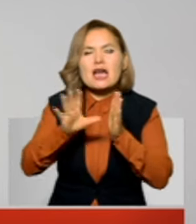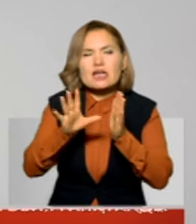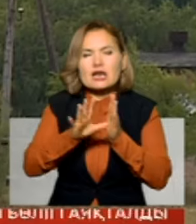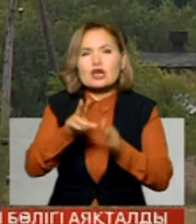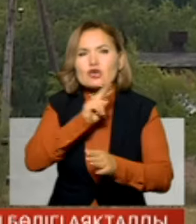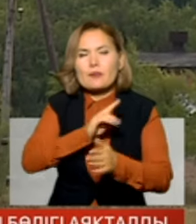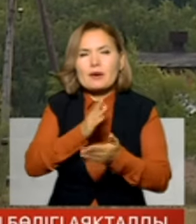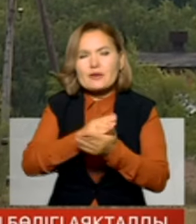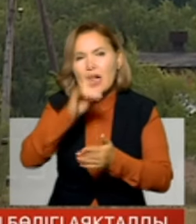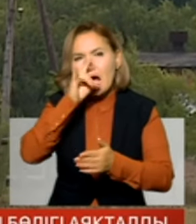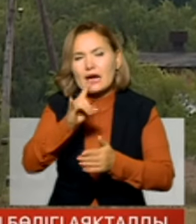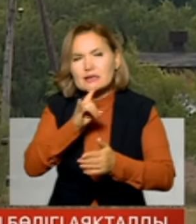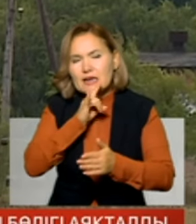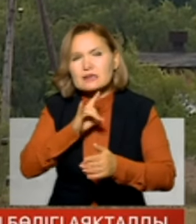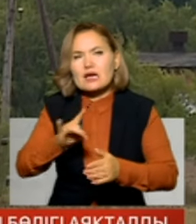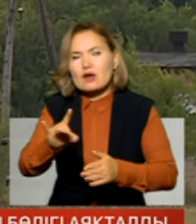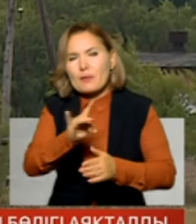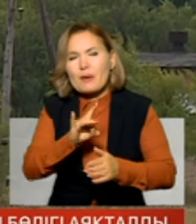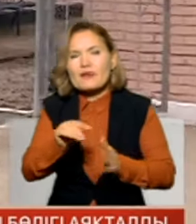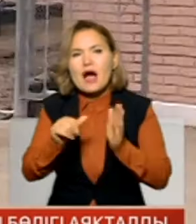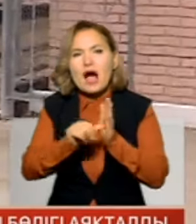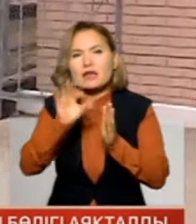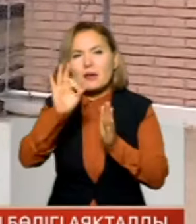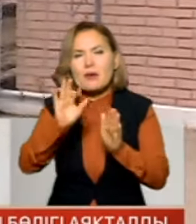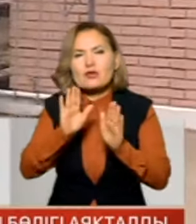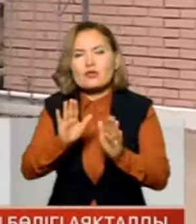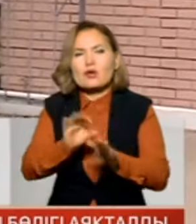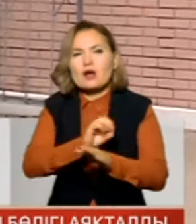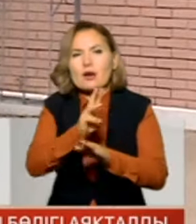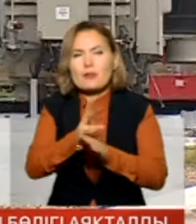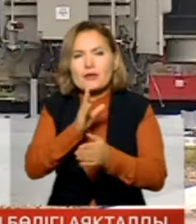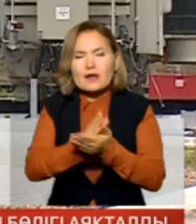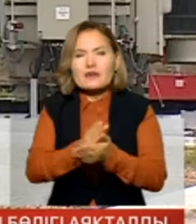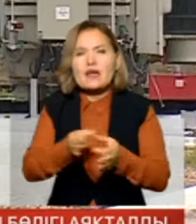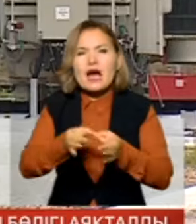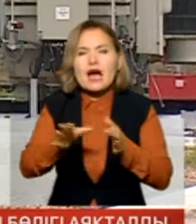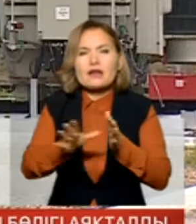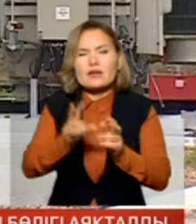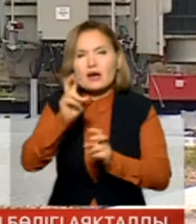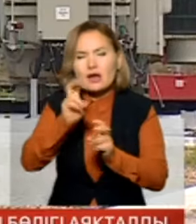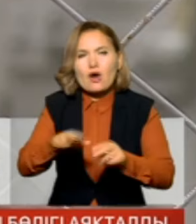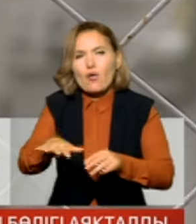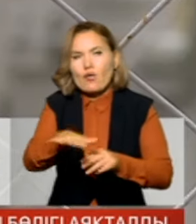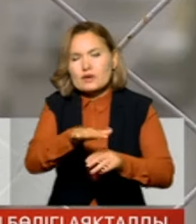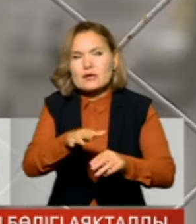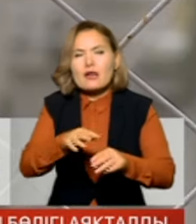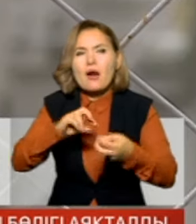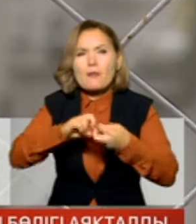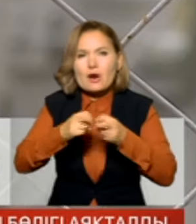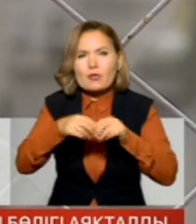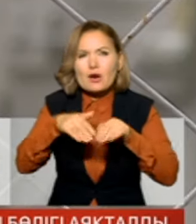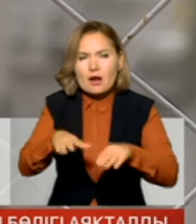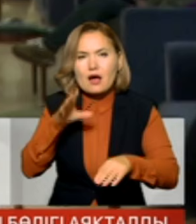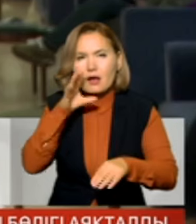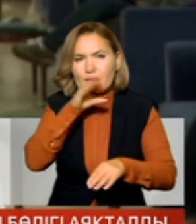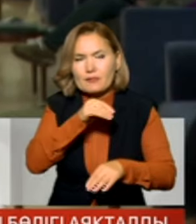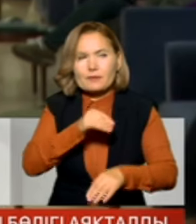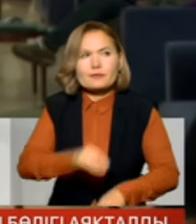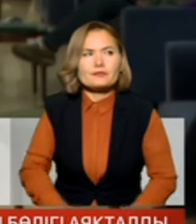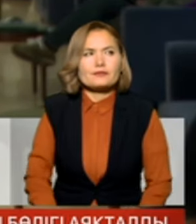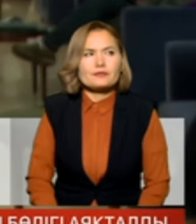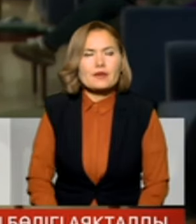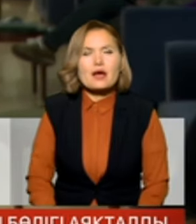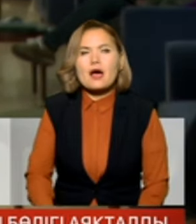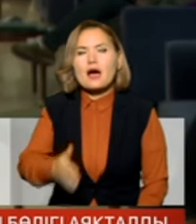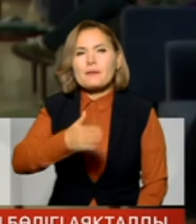бұлар елдегі электр энергиясының тек 6% ғана өндіріп отыр. Ал атом электр станциясы осы олқылықтың орнын жабады дейді мамандар. Не үшін